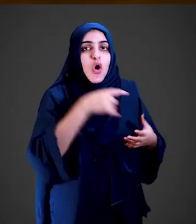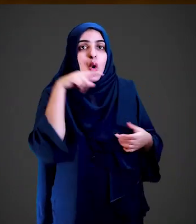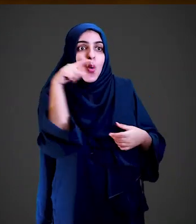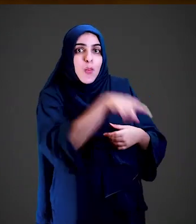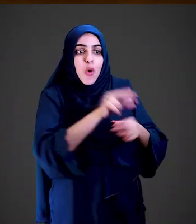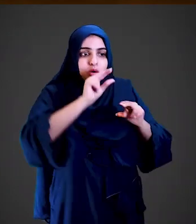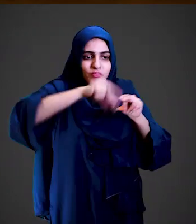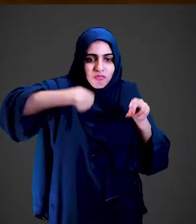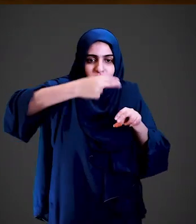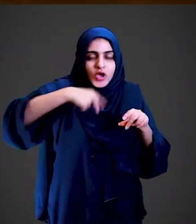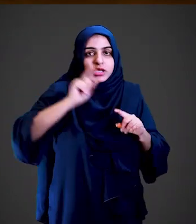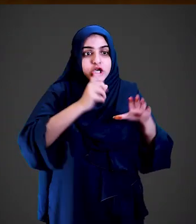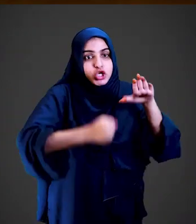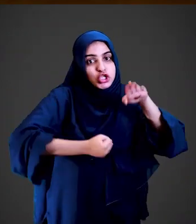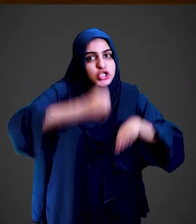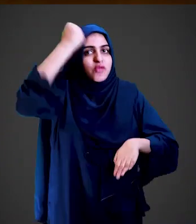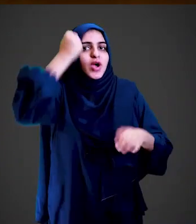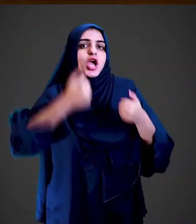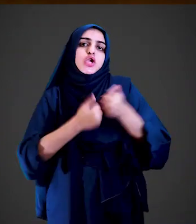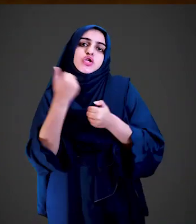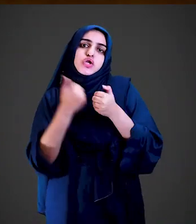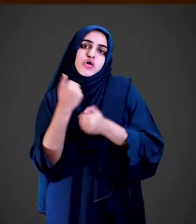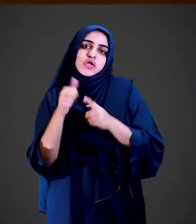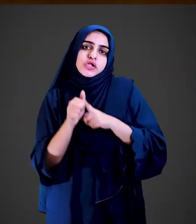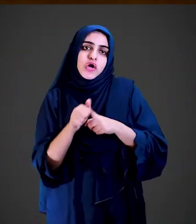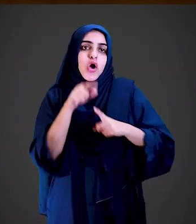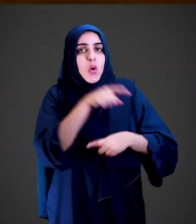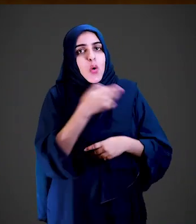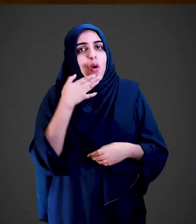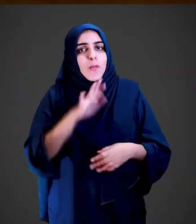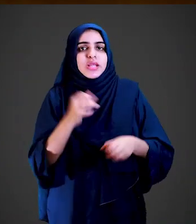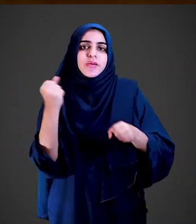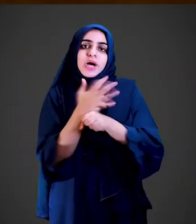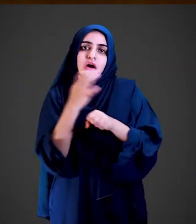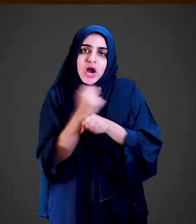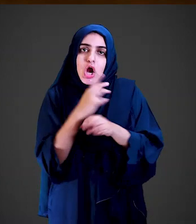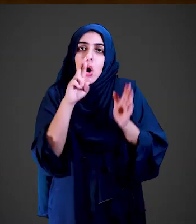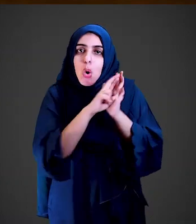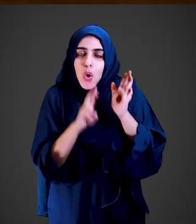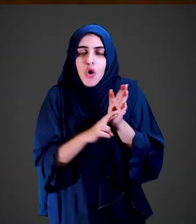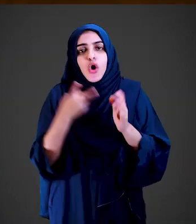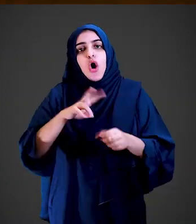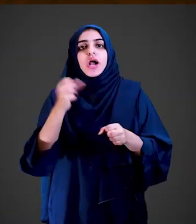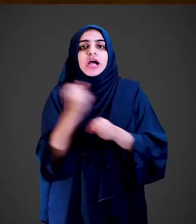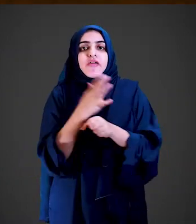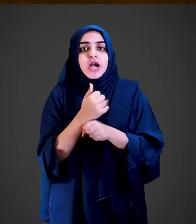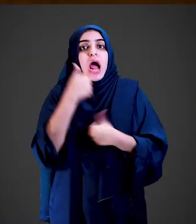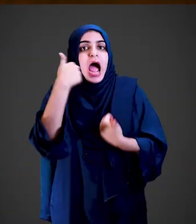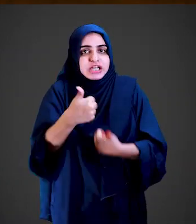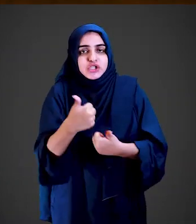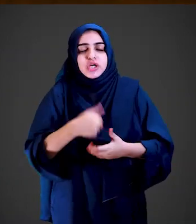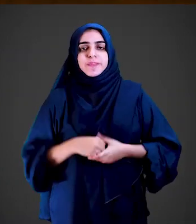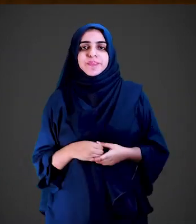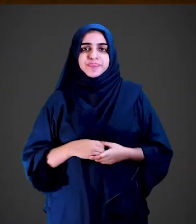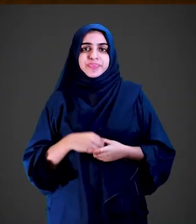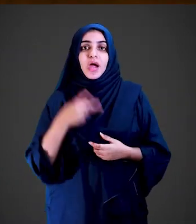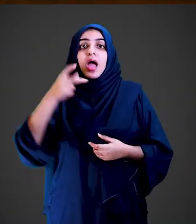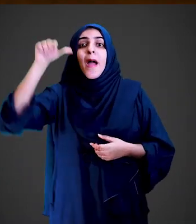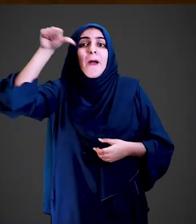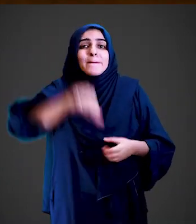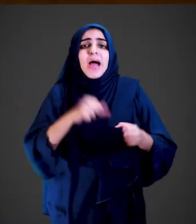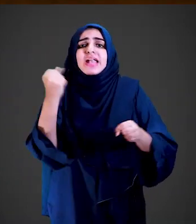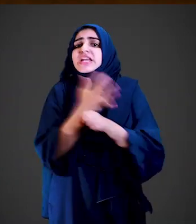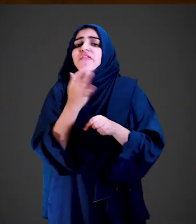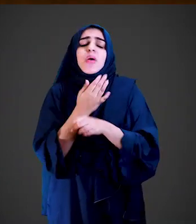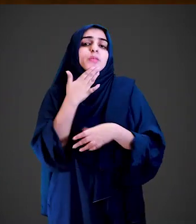ٹرانسپرینسی یعنی شفافیت ہونی چاہیے اس کو گورننس گوڈ گورننس کہتے ہیں بیٹ گورننس بھی اسی کو کہا جاتا ہے جس کے اندر یہ سب چیزیں